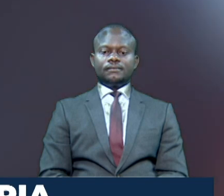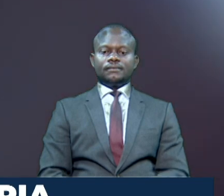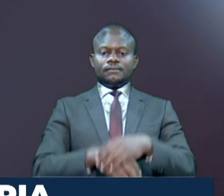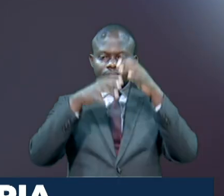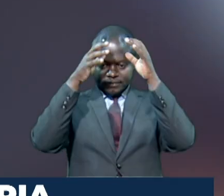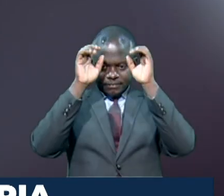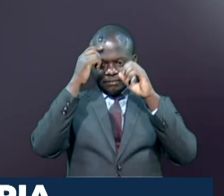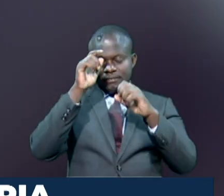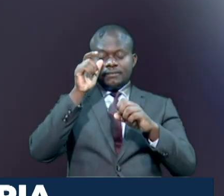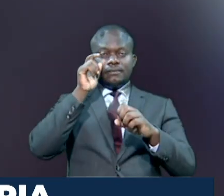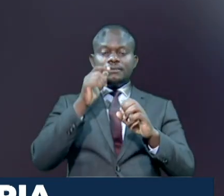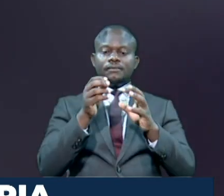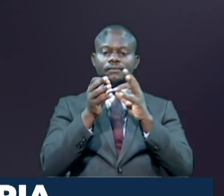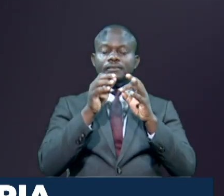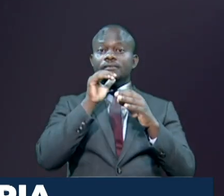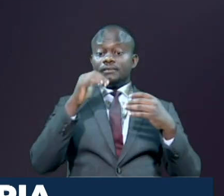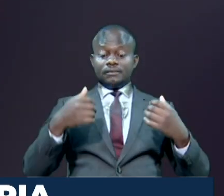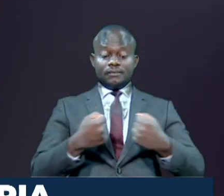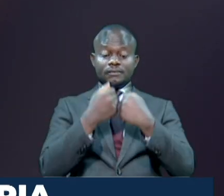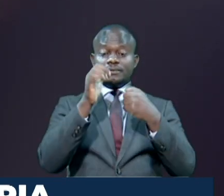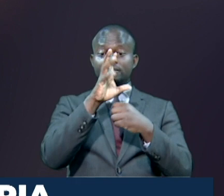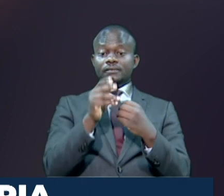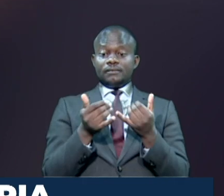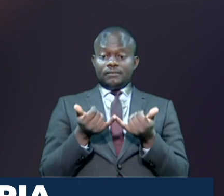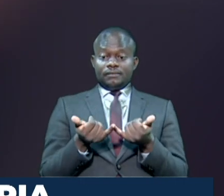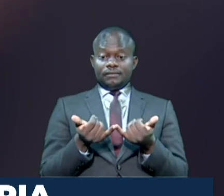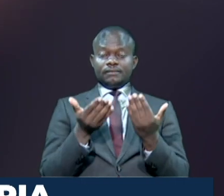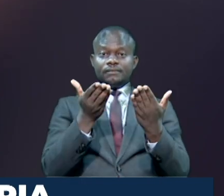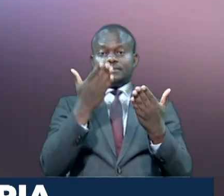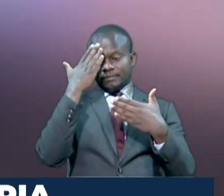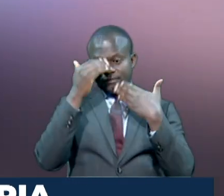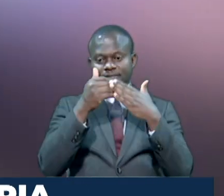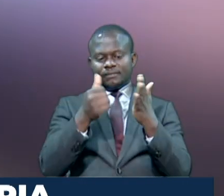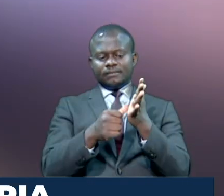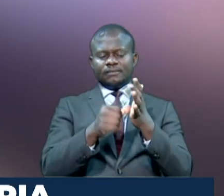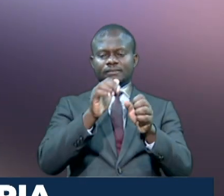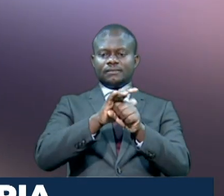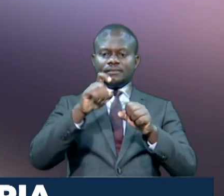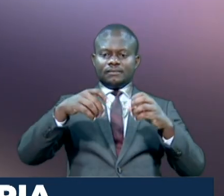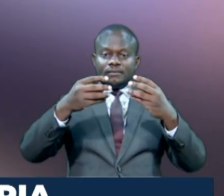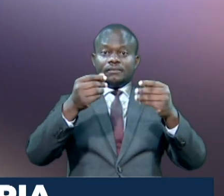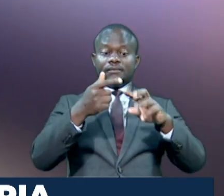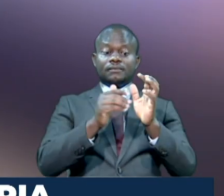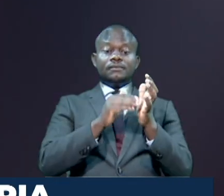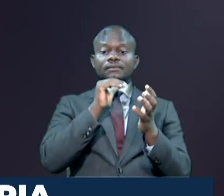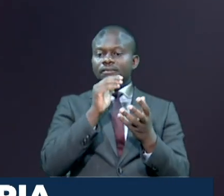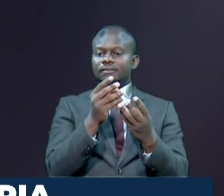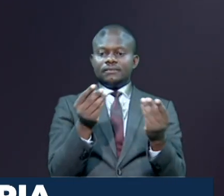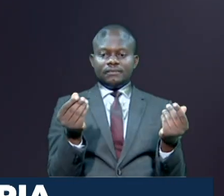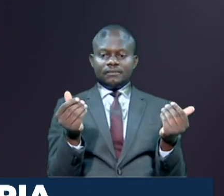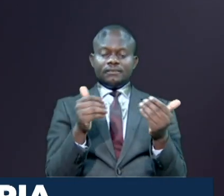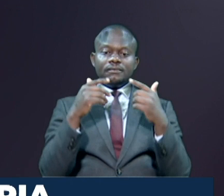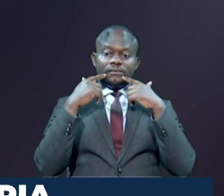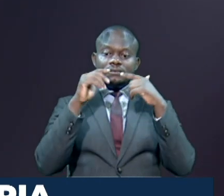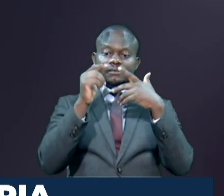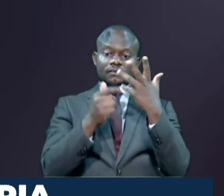Perezida Kagame asobanura ko atari kubwa impanuka Afurika iraho iri kuri ubu, kuko hari ibibazo byagakemutse ariko bidakemurwa. Yanavuze ko